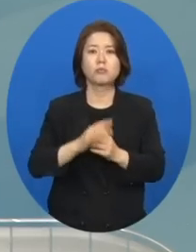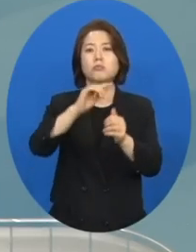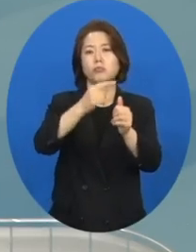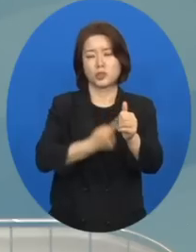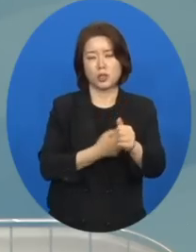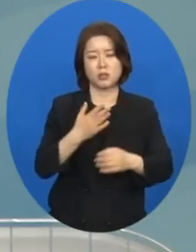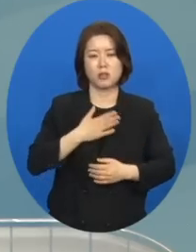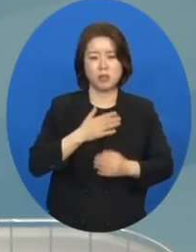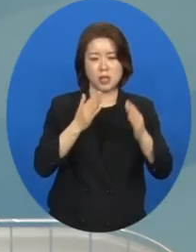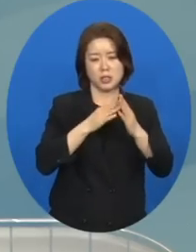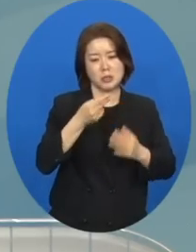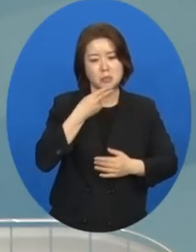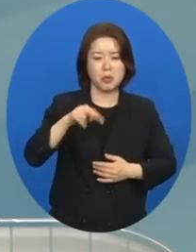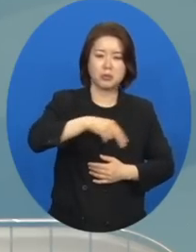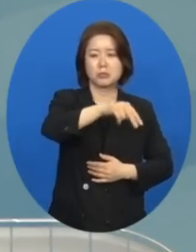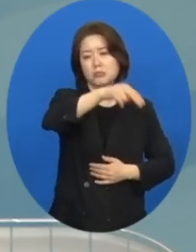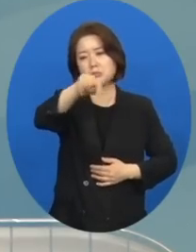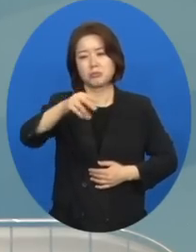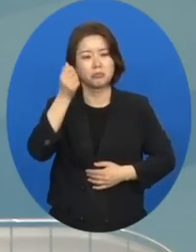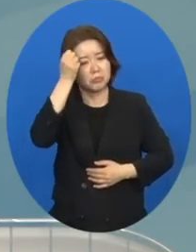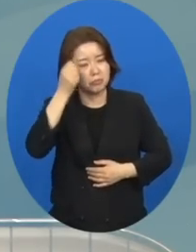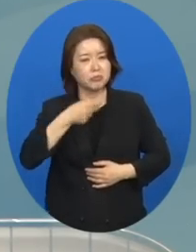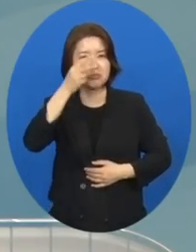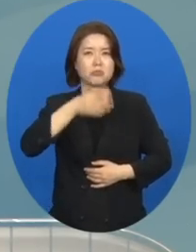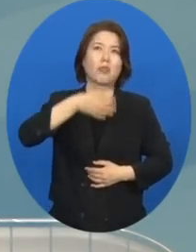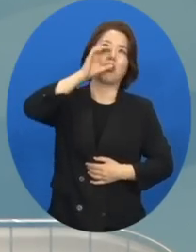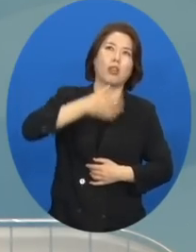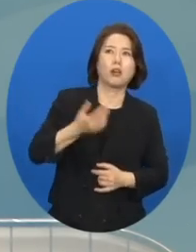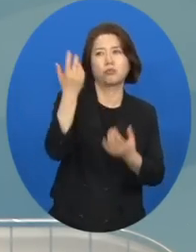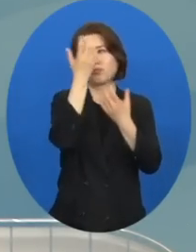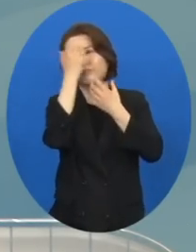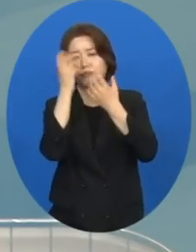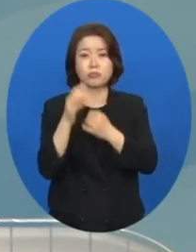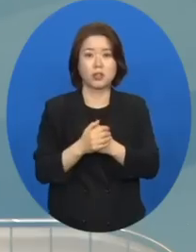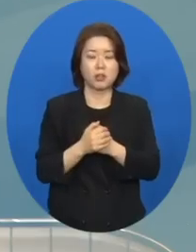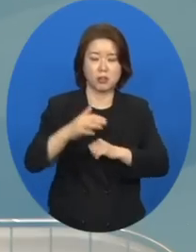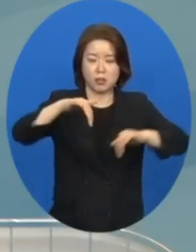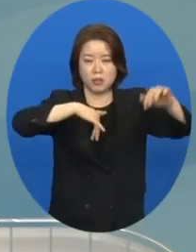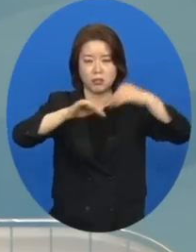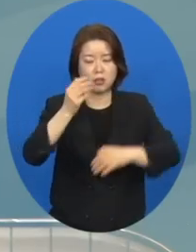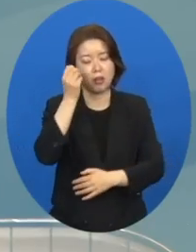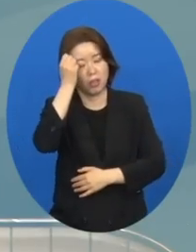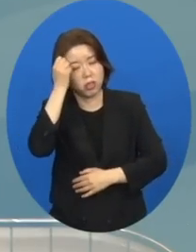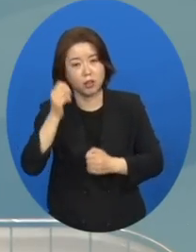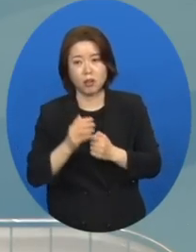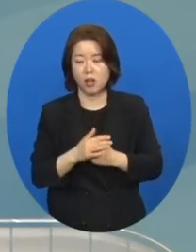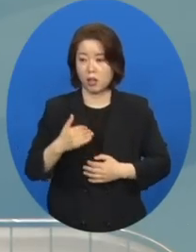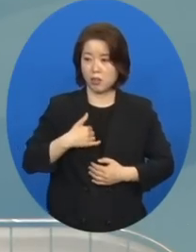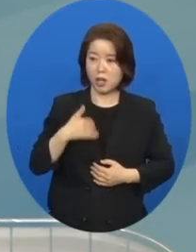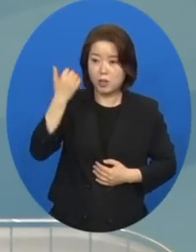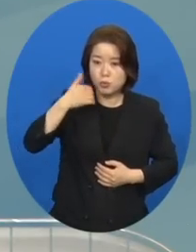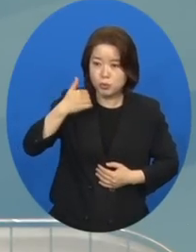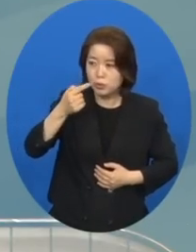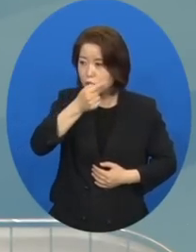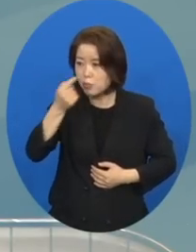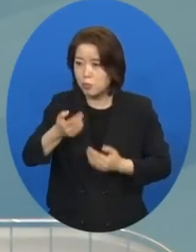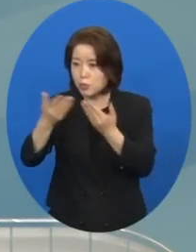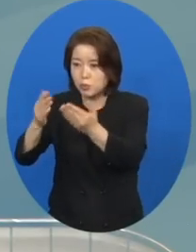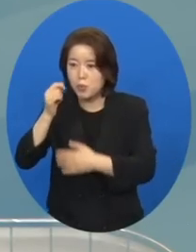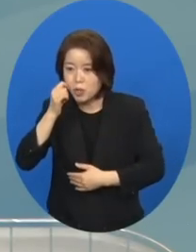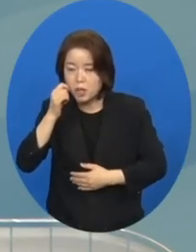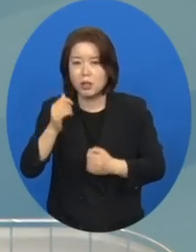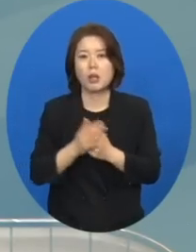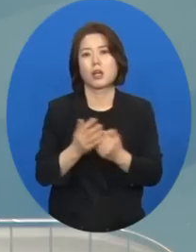노숙을 하며 술과 함께 세월을 보내며 살았습니다 길거리 노숙 생활로 신분을 보증할 수 없어서 취업도 할 수